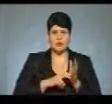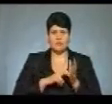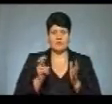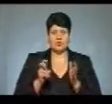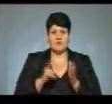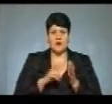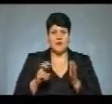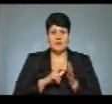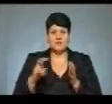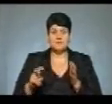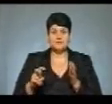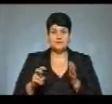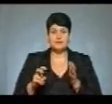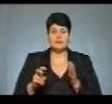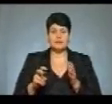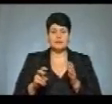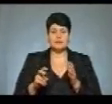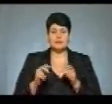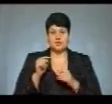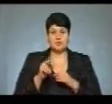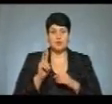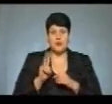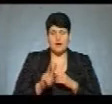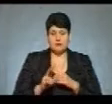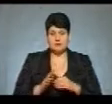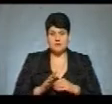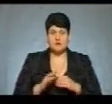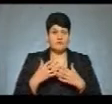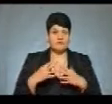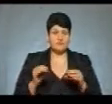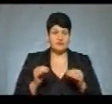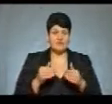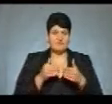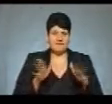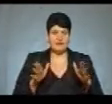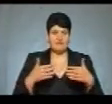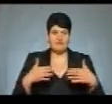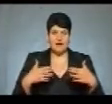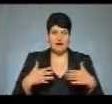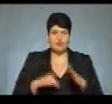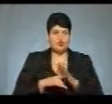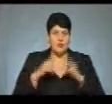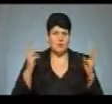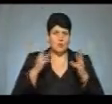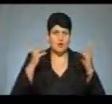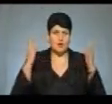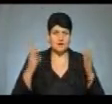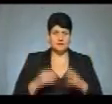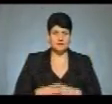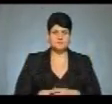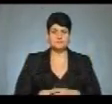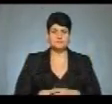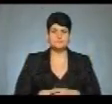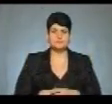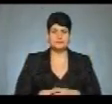того повиходили з того тролейбуса. І все, він відкрив двері, і все, і почало вже горіти. Багато було,